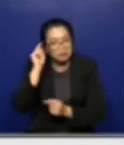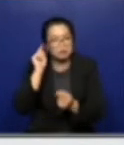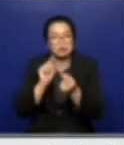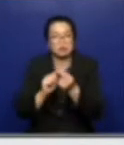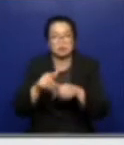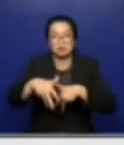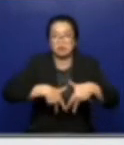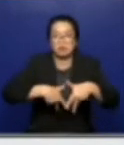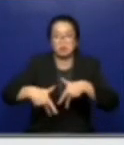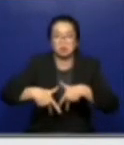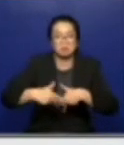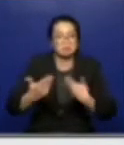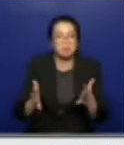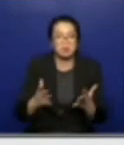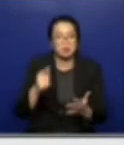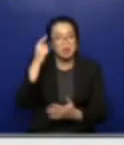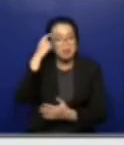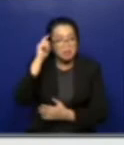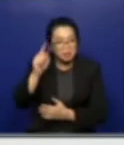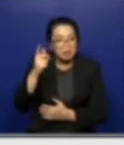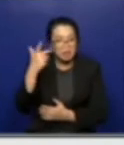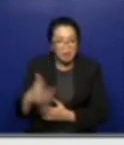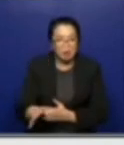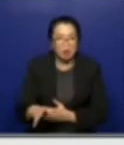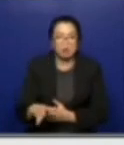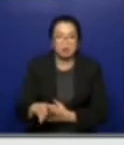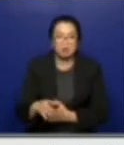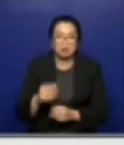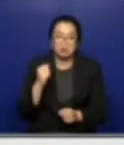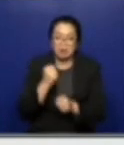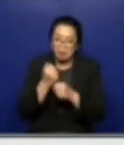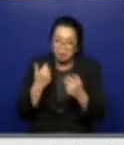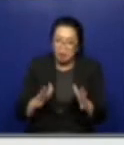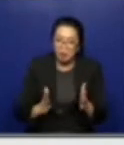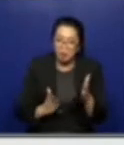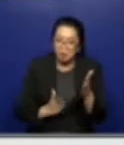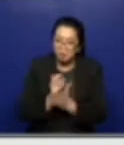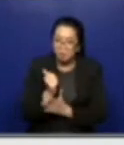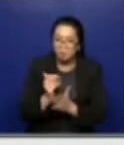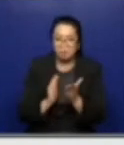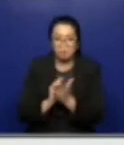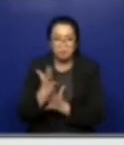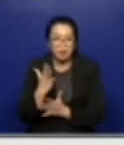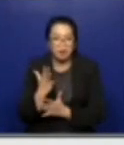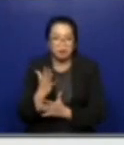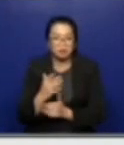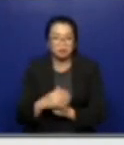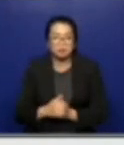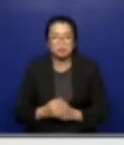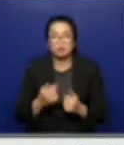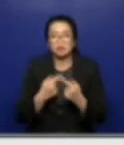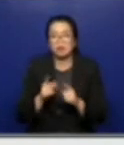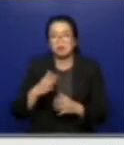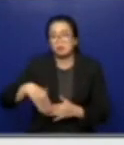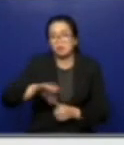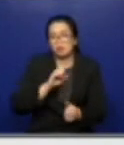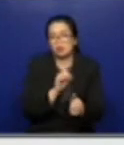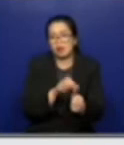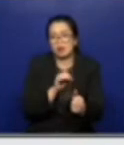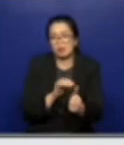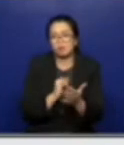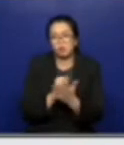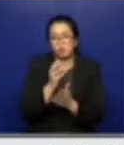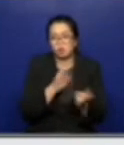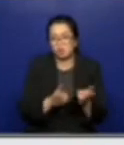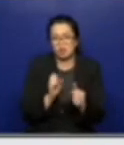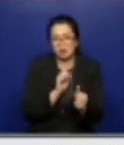ามันใช้ได้จริงไหมหรือว่ามันจะประสบความสำเร็จไหมแต่ผมเชื่อว่า มันไม่ใช่ว่าไม่มีใครแนะนำสิ่งที่ถูกนะครับผม